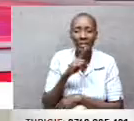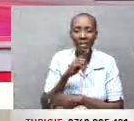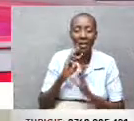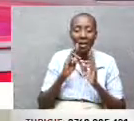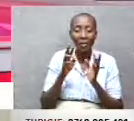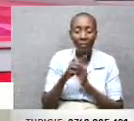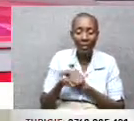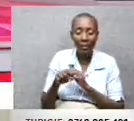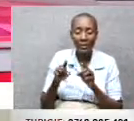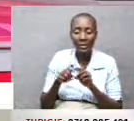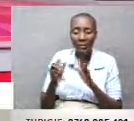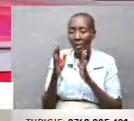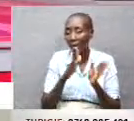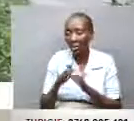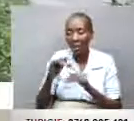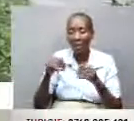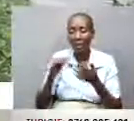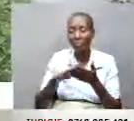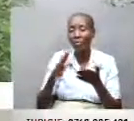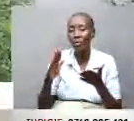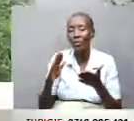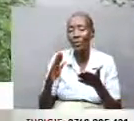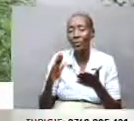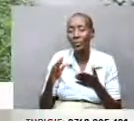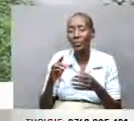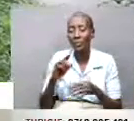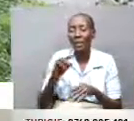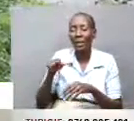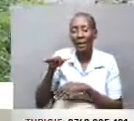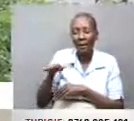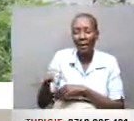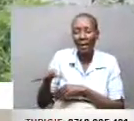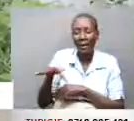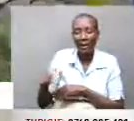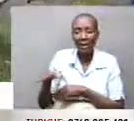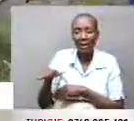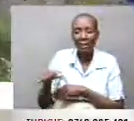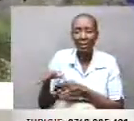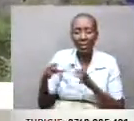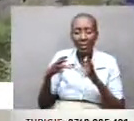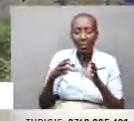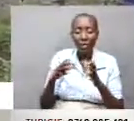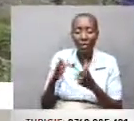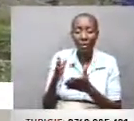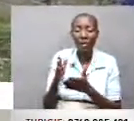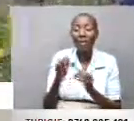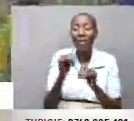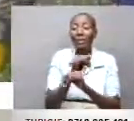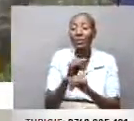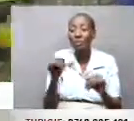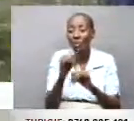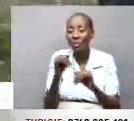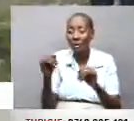na kutuandalia taarifa ifuatayo. Ilikuwa asubuhi na mapema ambapo kikundi cha kufanya usafi katika mto Nairobi eneo la